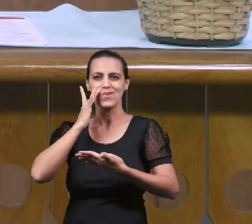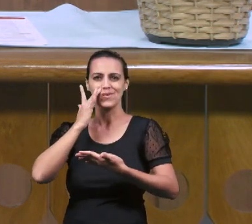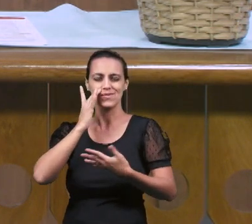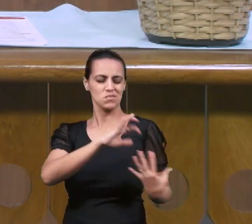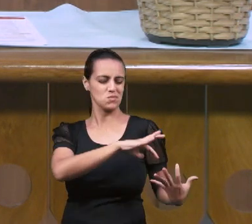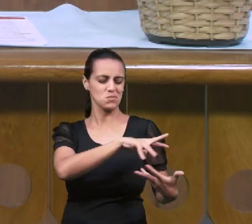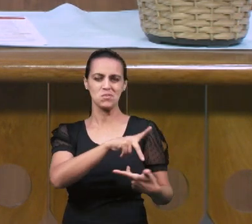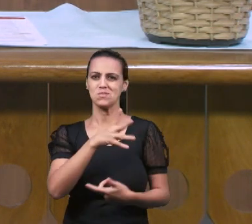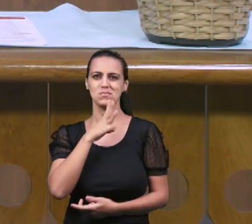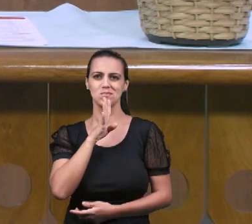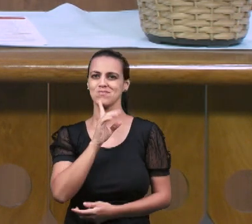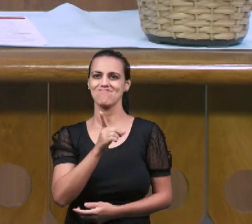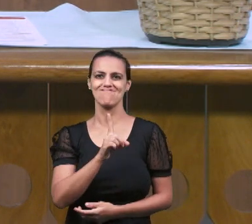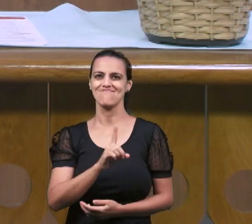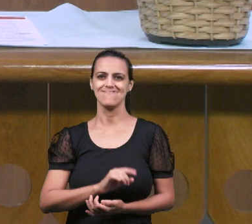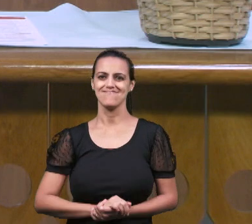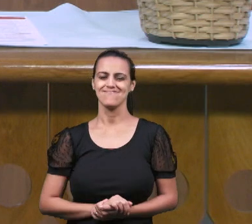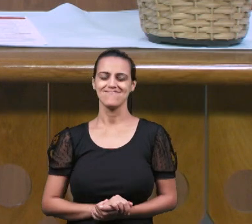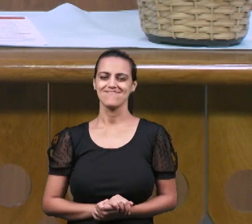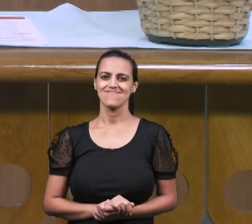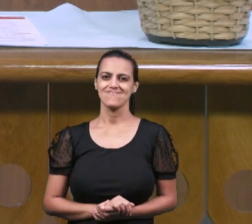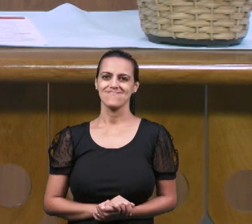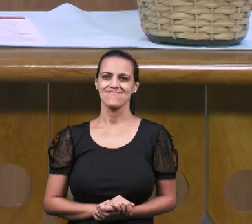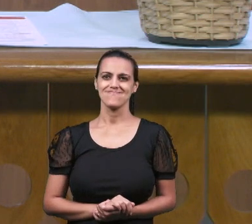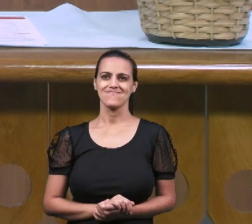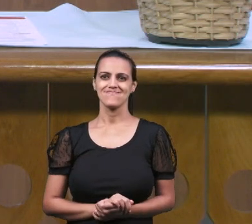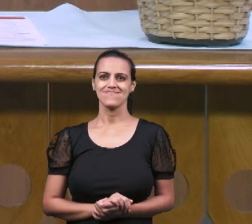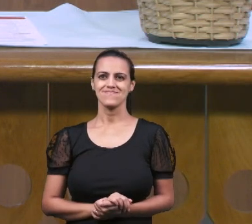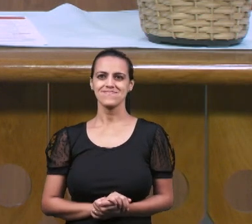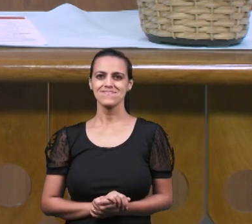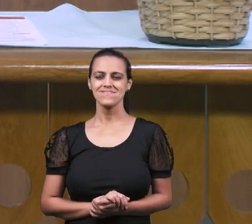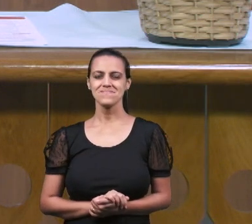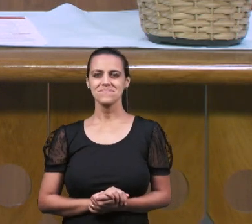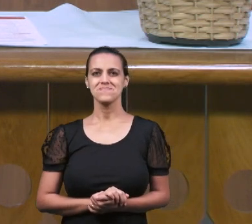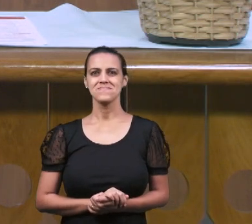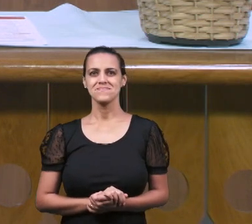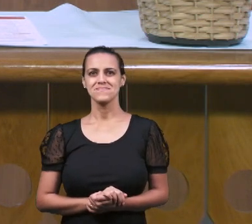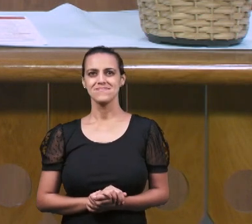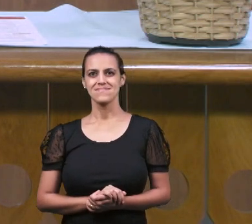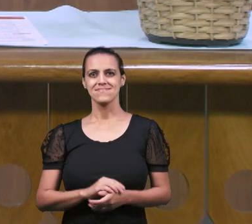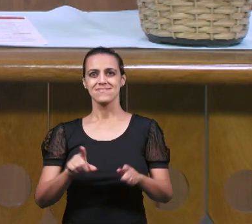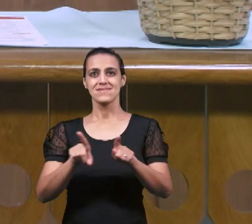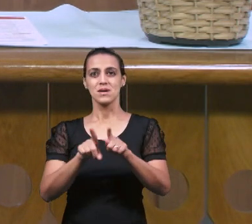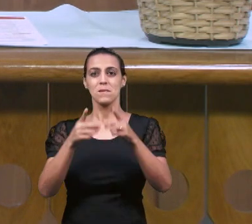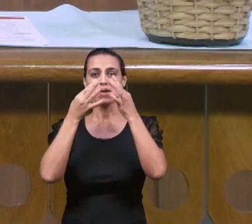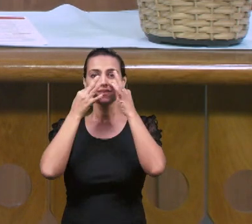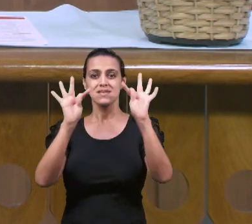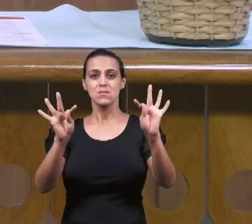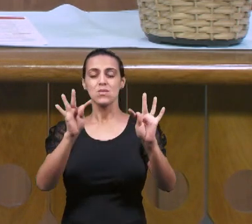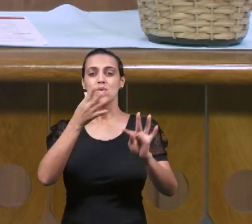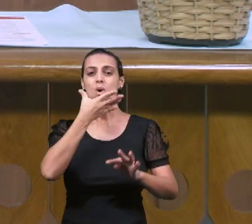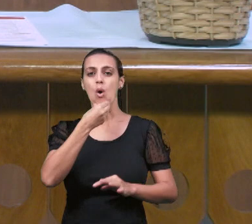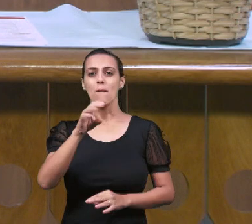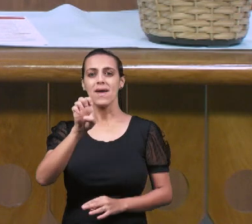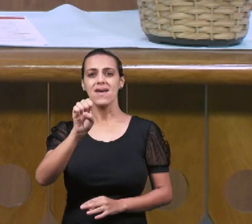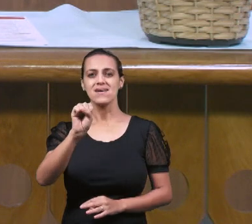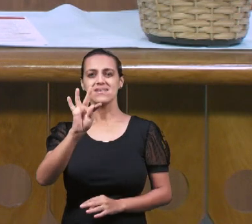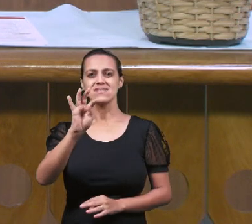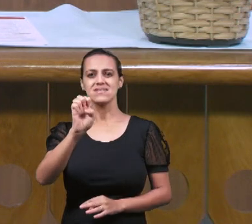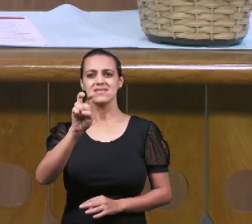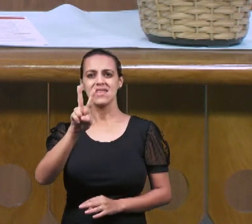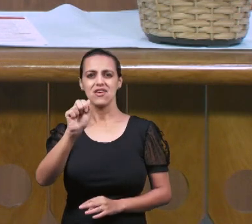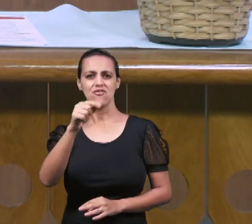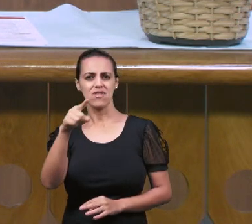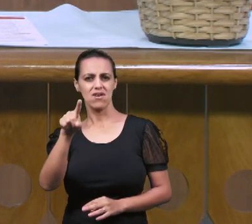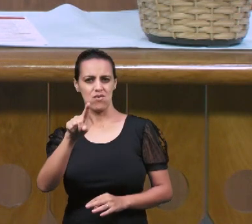avons ici le témoignage de Steven, de la classe des enfants,